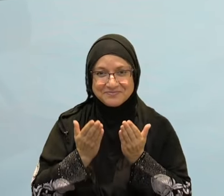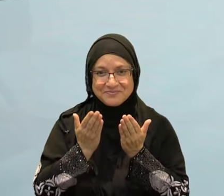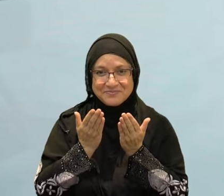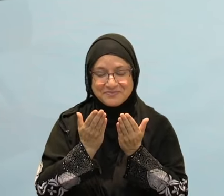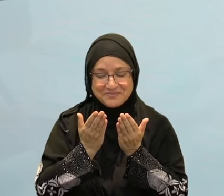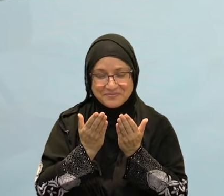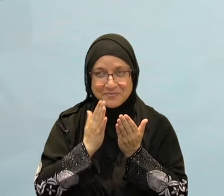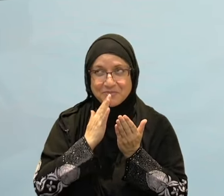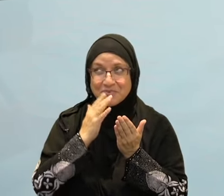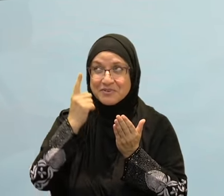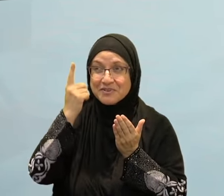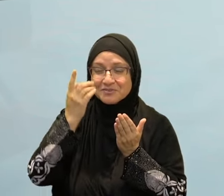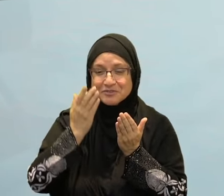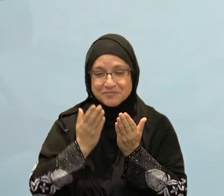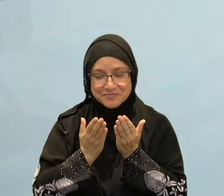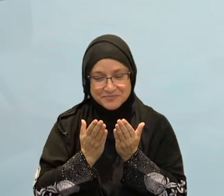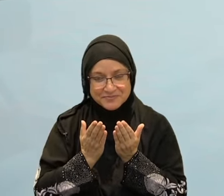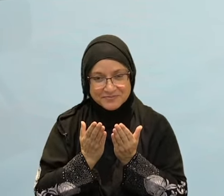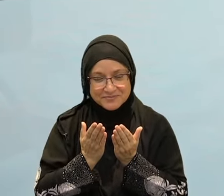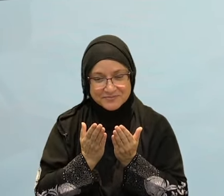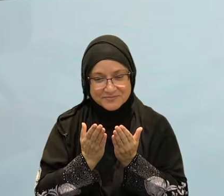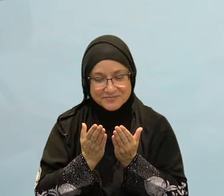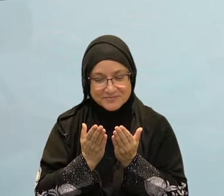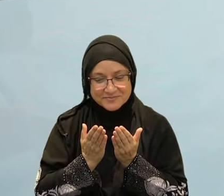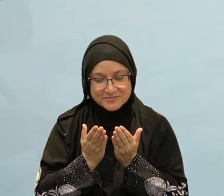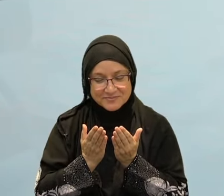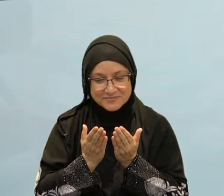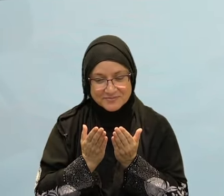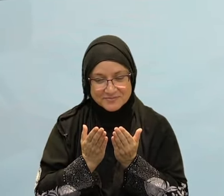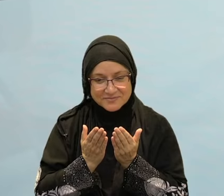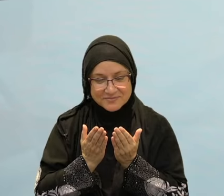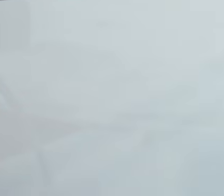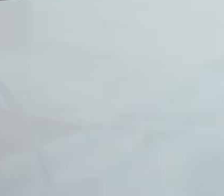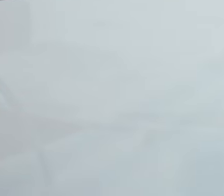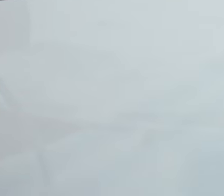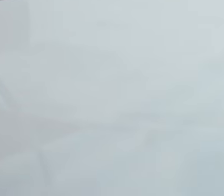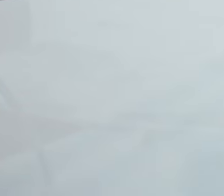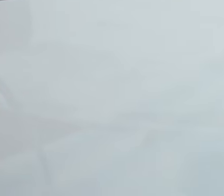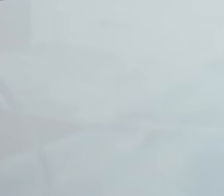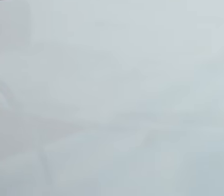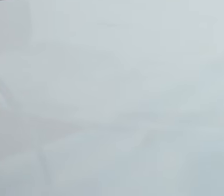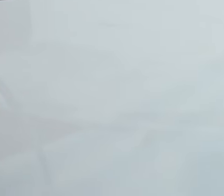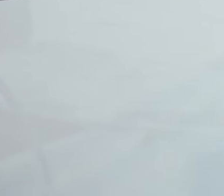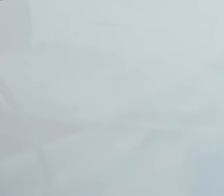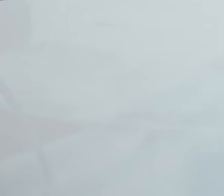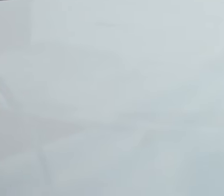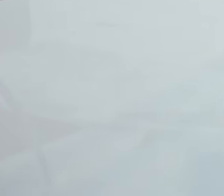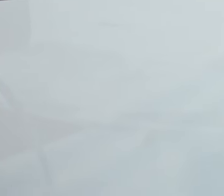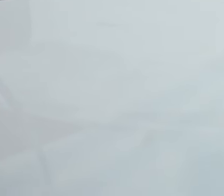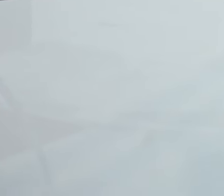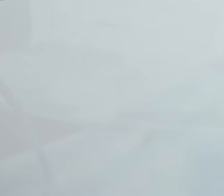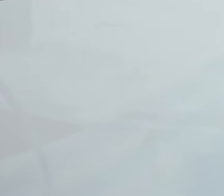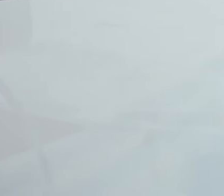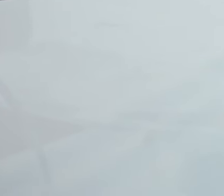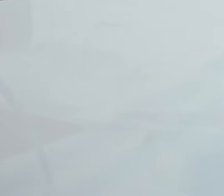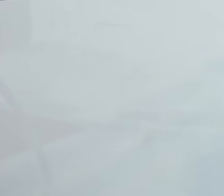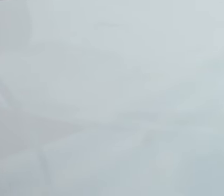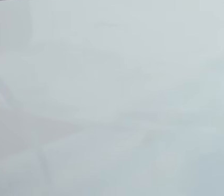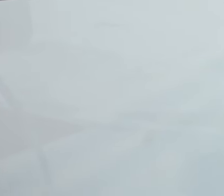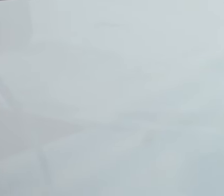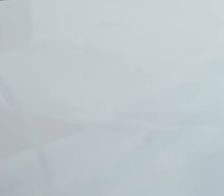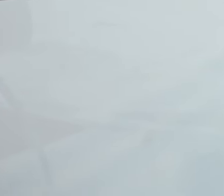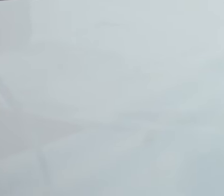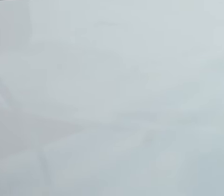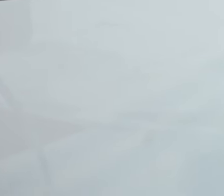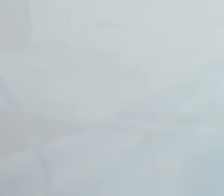والمسلمات الأحياء منهم والأموات إنك سميع قريب مجيب الدعوات. اللهم اغفر لنا وارحمنا واعف عنا ولا تعذبنا. ربنا